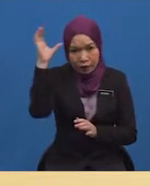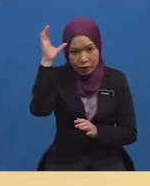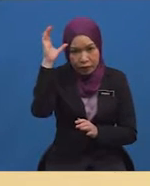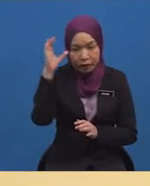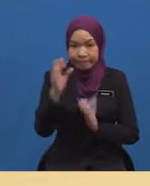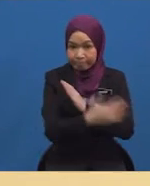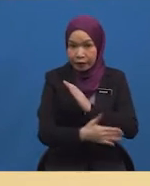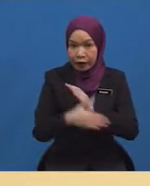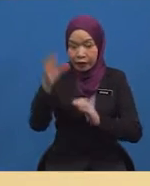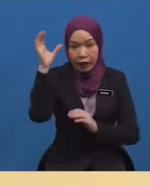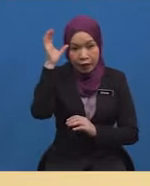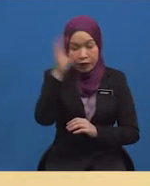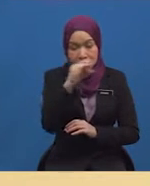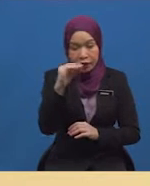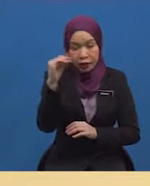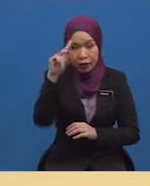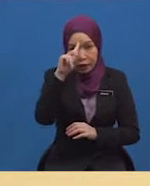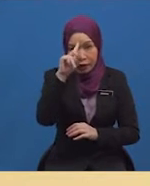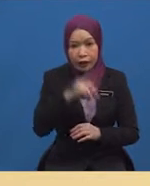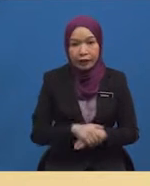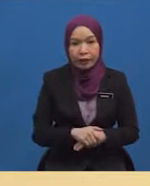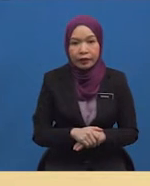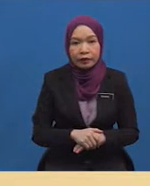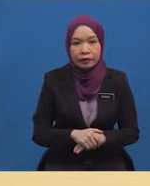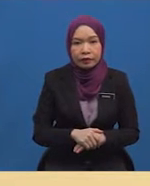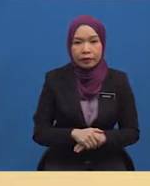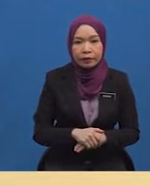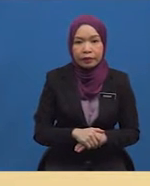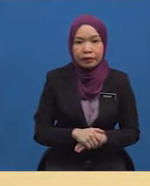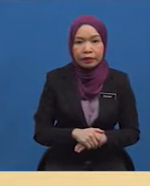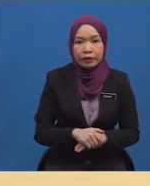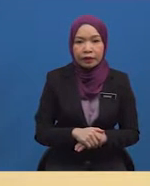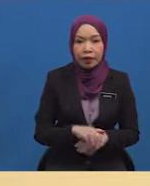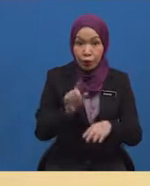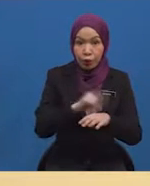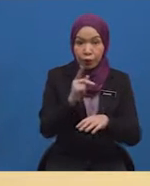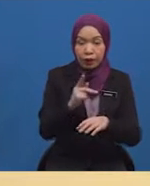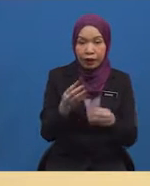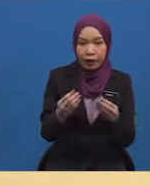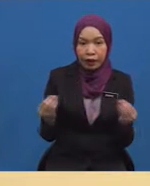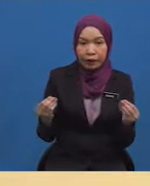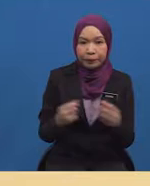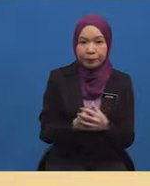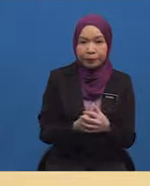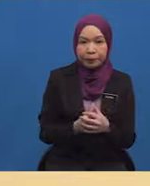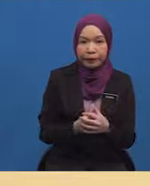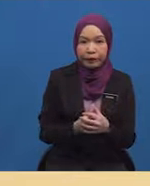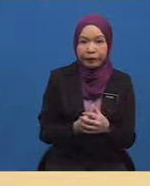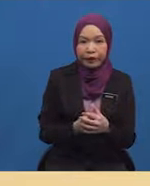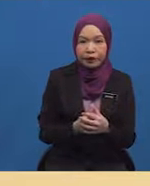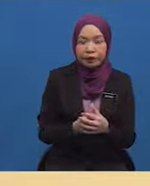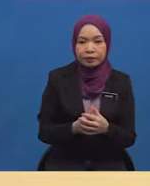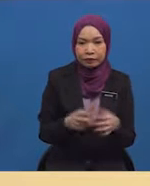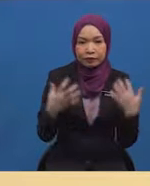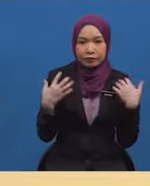berlaku juga persaingan guna tanah. Penduduk yang padat juga akan membawa kepada persaingan